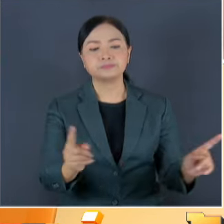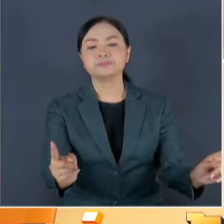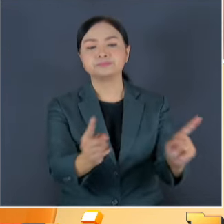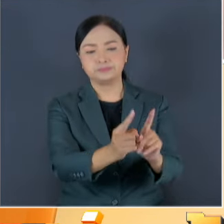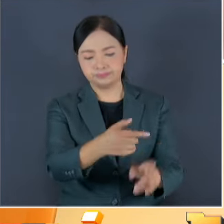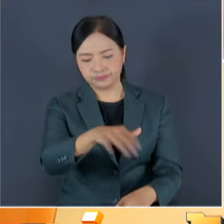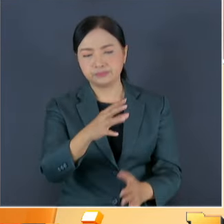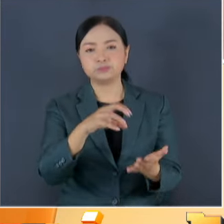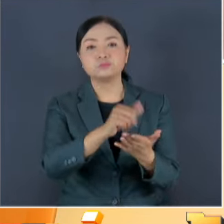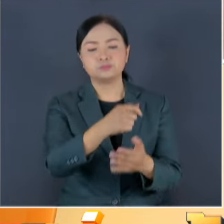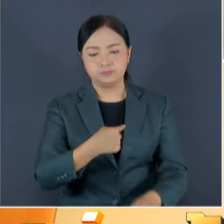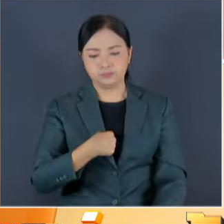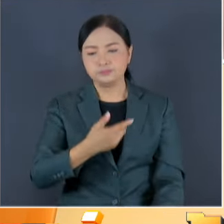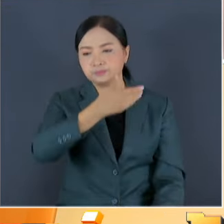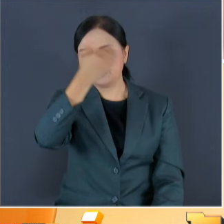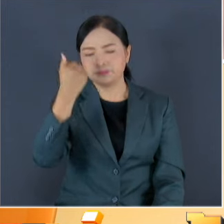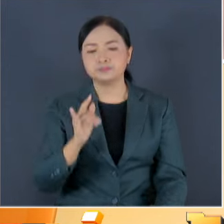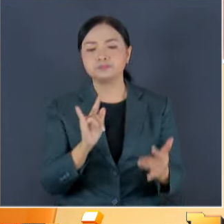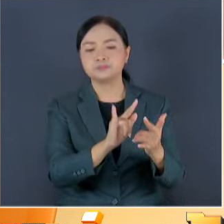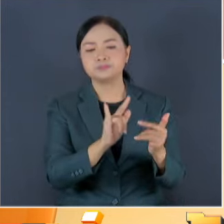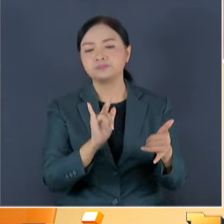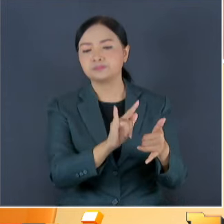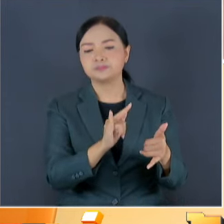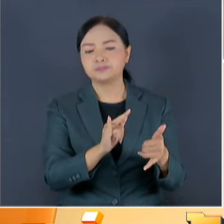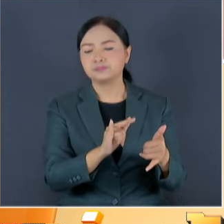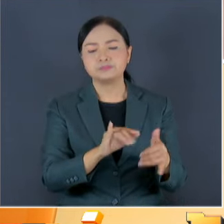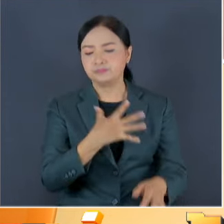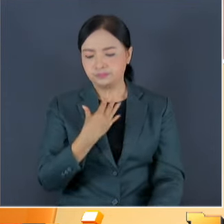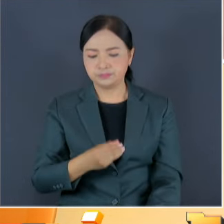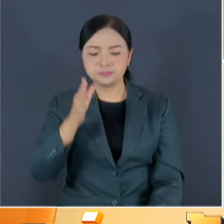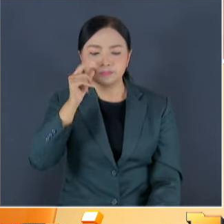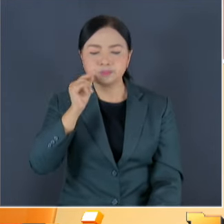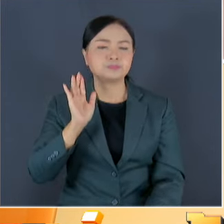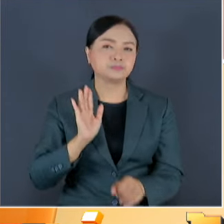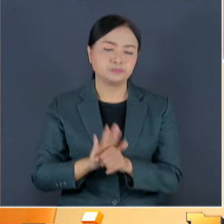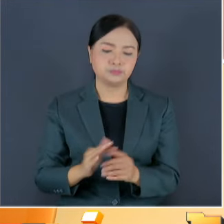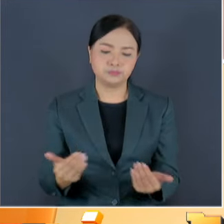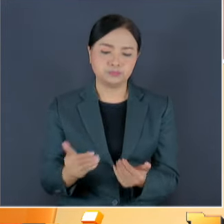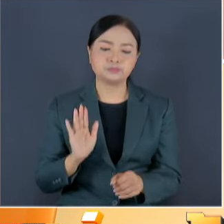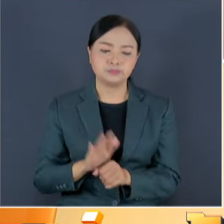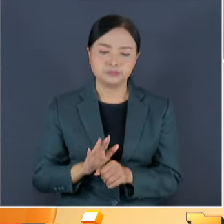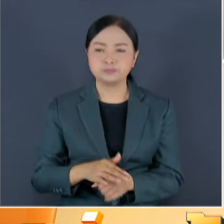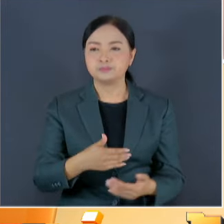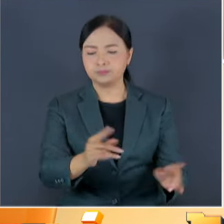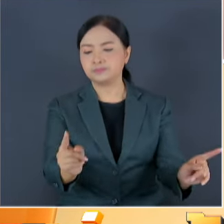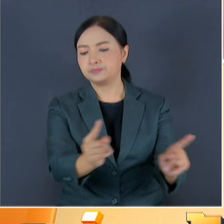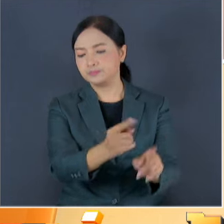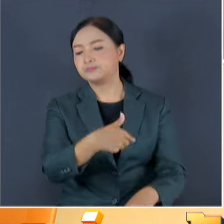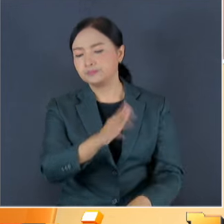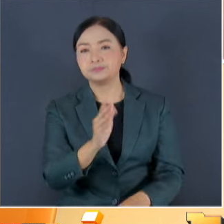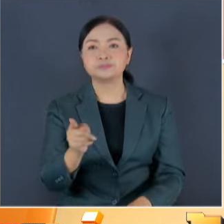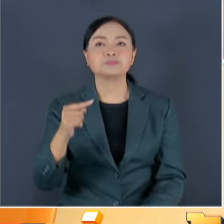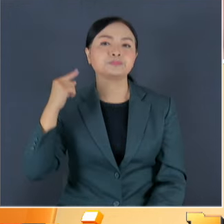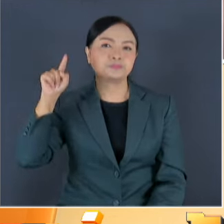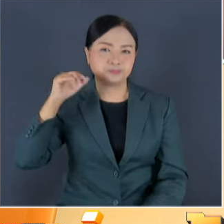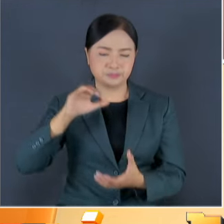งโชคดีส่วนตัวฉันจะลืมว่าเคยรักใครเหลือแค่สถานะพ่อกับลูกเท่านั้น ใช่ค่ะ นี่ฮะคือความเ